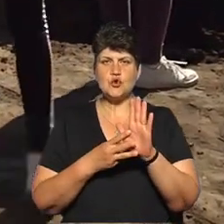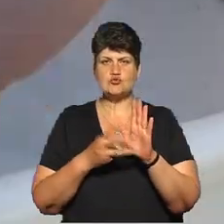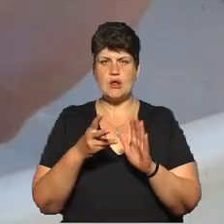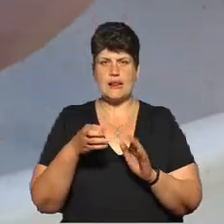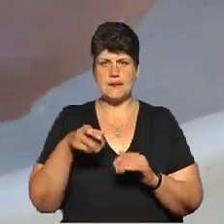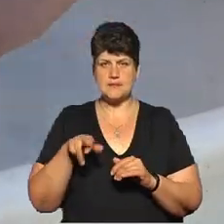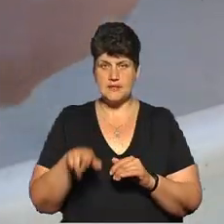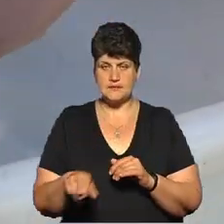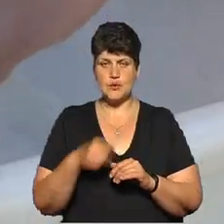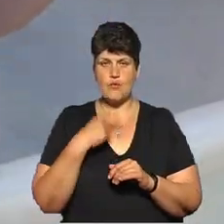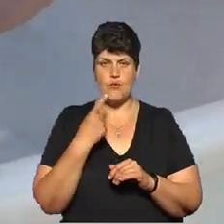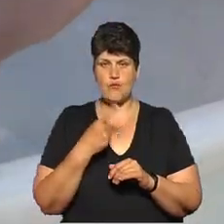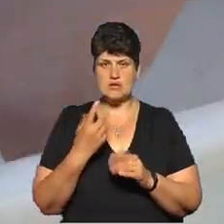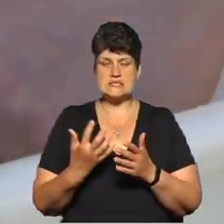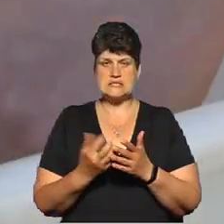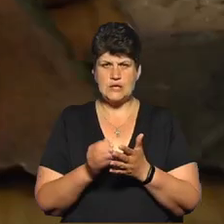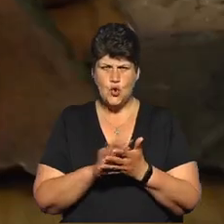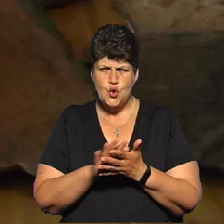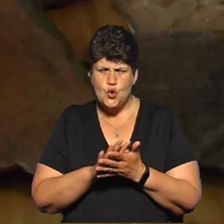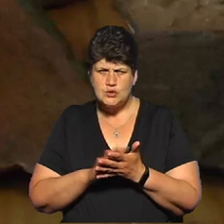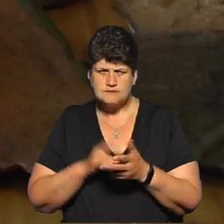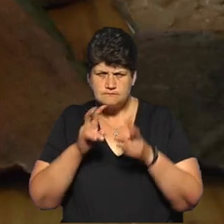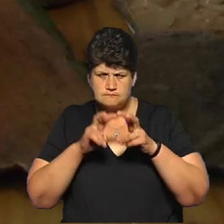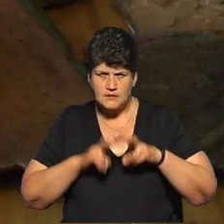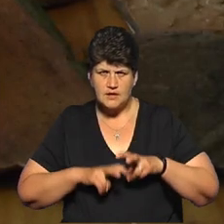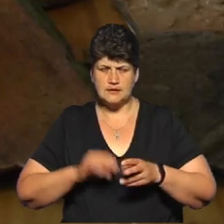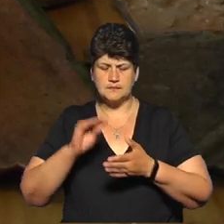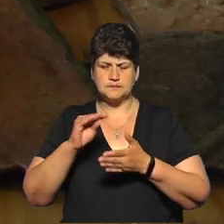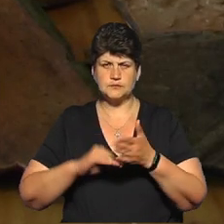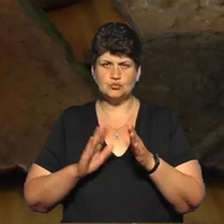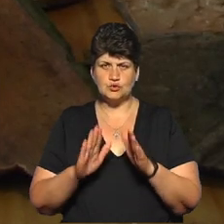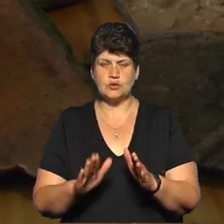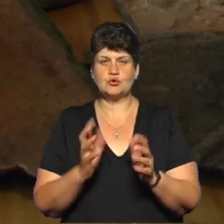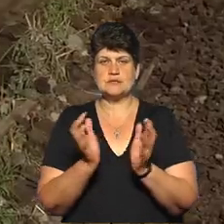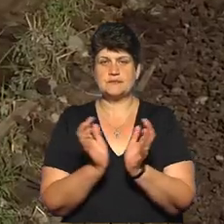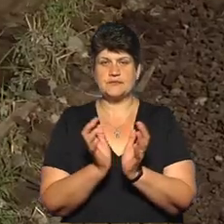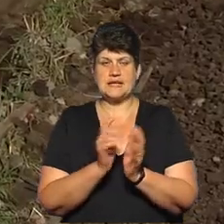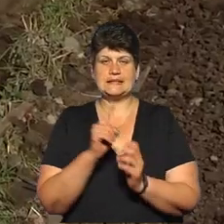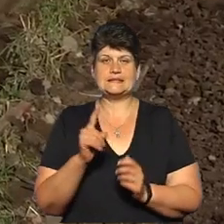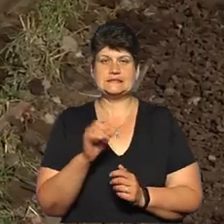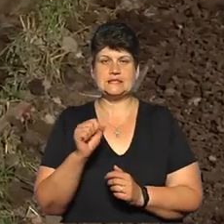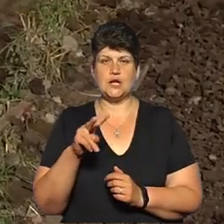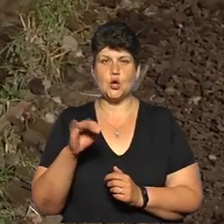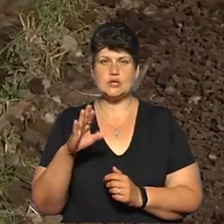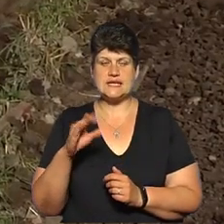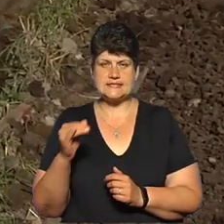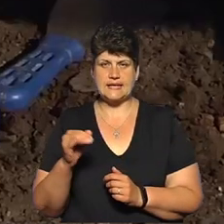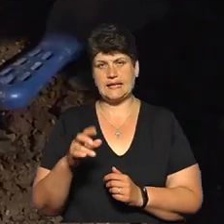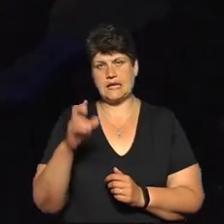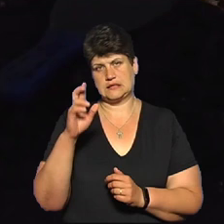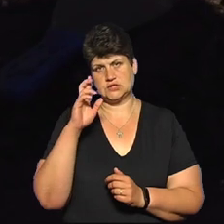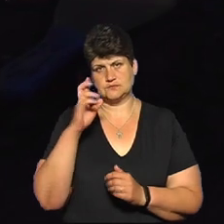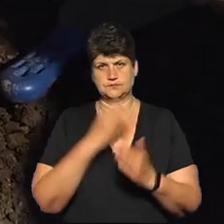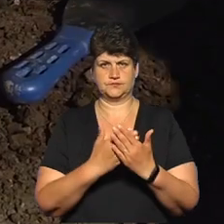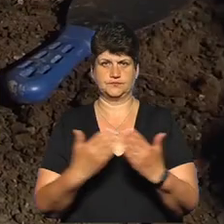словами, знайдене очистять, дослідять та опишуть. Речі зберігатимуть у Залозецькому краєзнавчому музеї. Діана Ярошенко, Оксана Галіяш. Новини